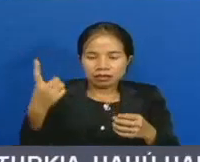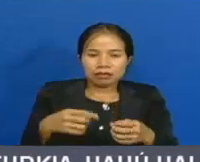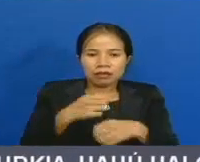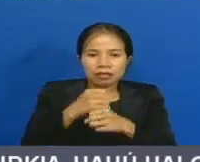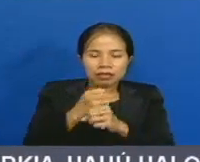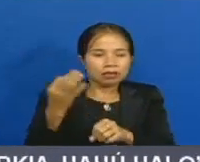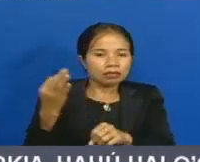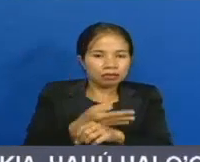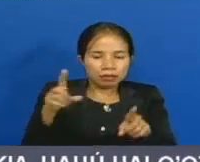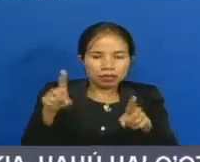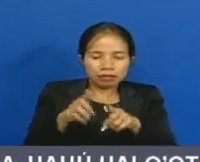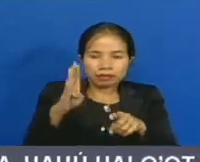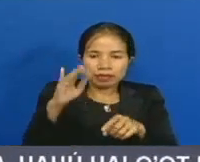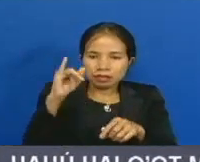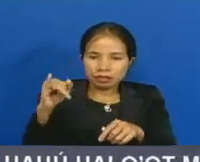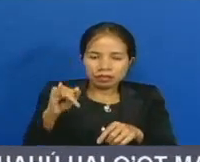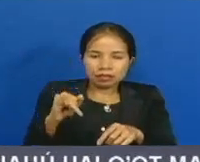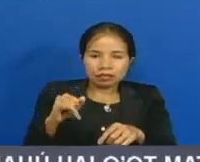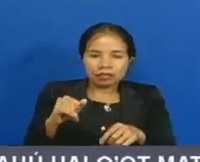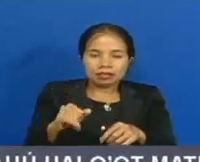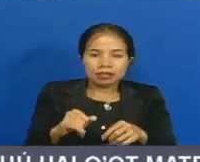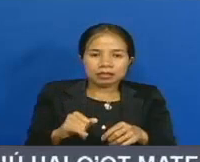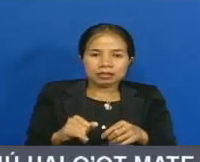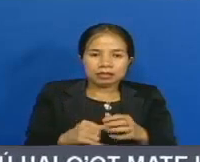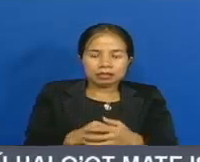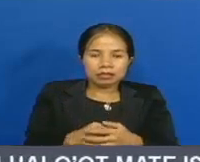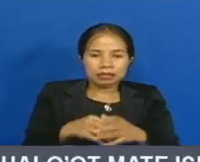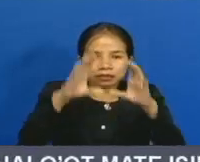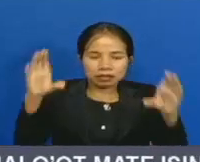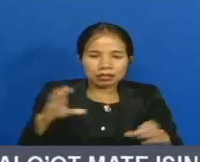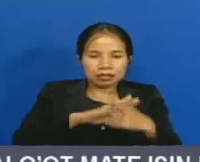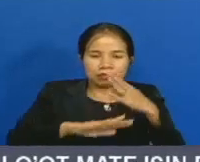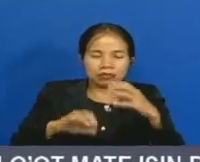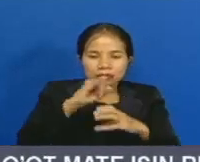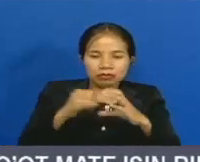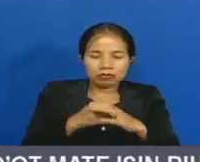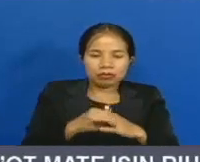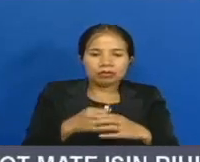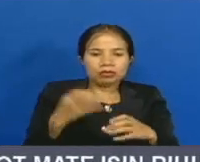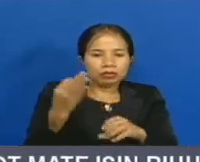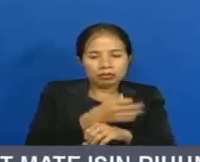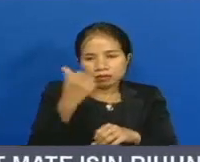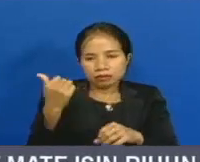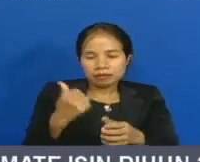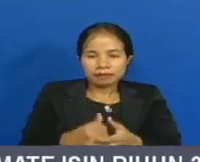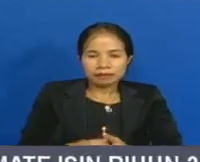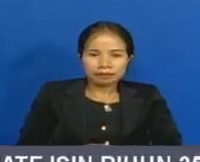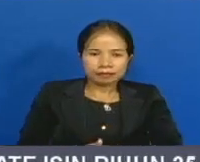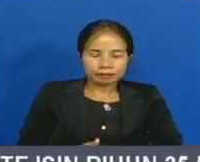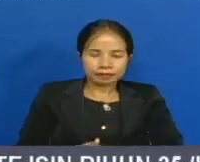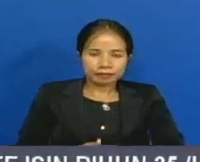batratak dokumentus hanesan bilhete identidade. Certidão Mores inclui dokumentus selutang. Husi Município Hermera, Justiniano Nano,